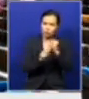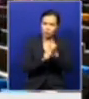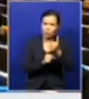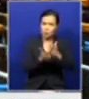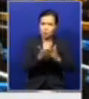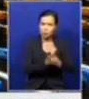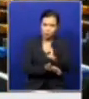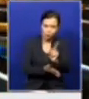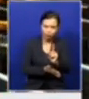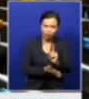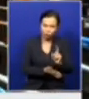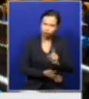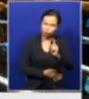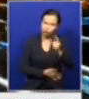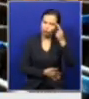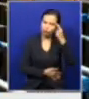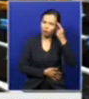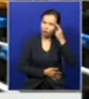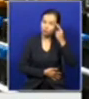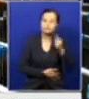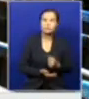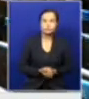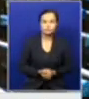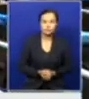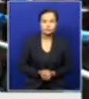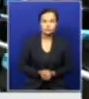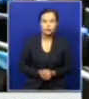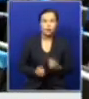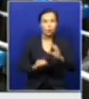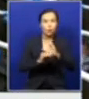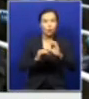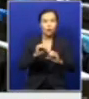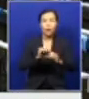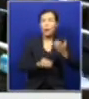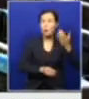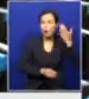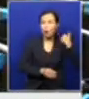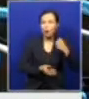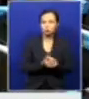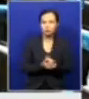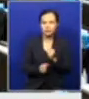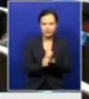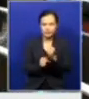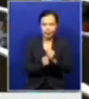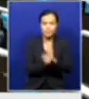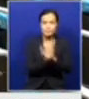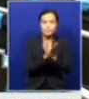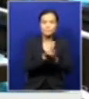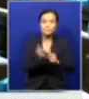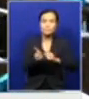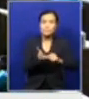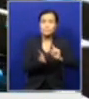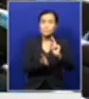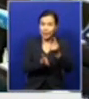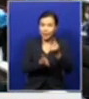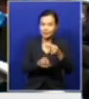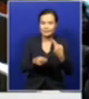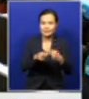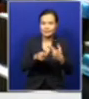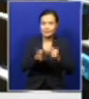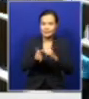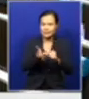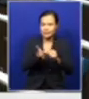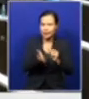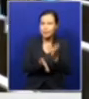คะการนำเอาโครงการเก่ามาปัดฝุ่นตั้งชื่อใหม่แสดงว่ารัฐบาลไม่